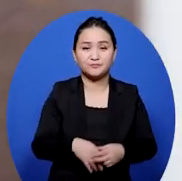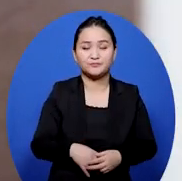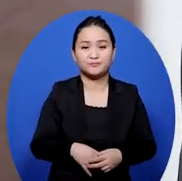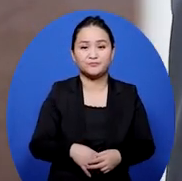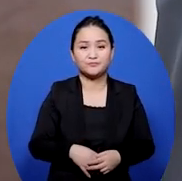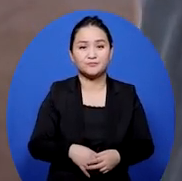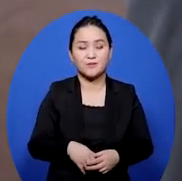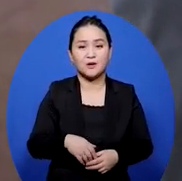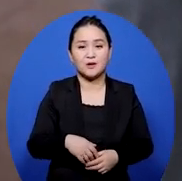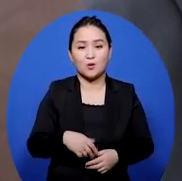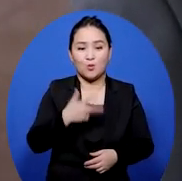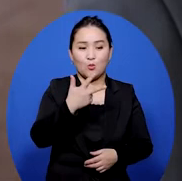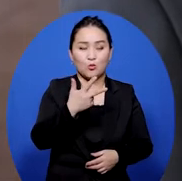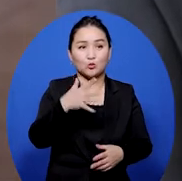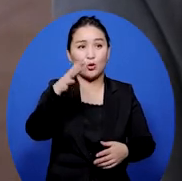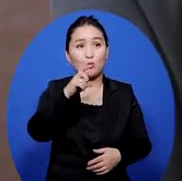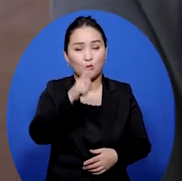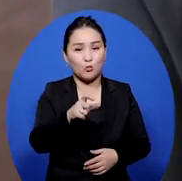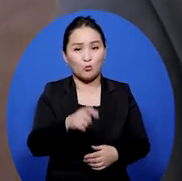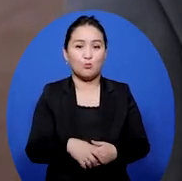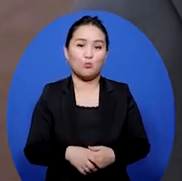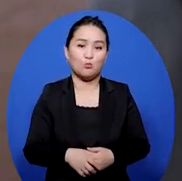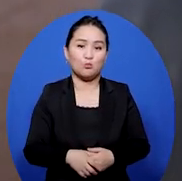болгон тий 3-5 хүнтэй байхад